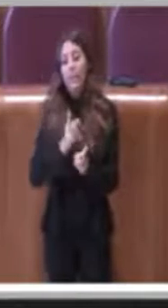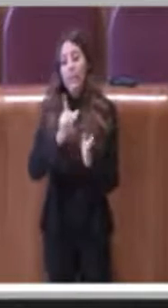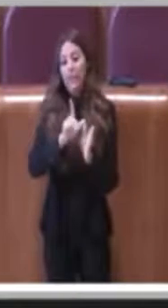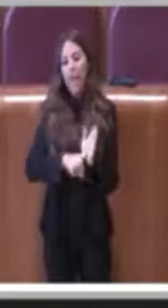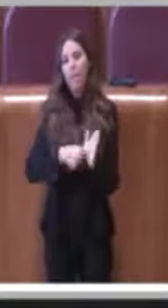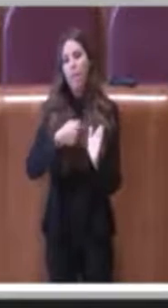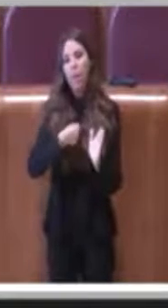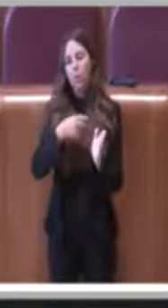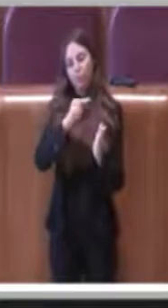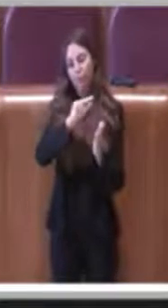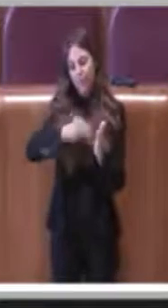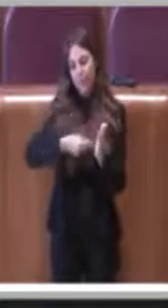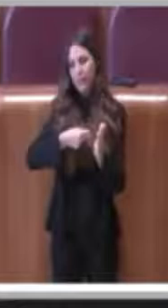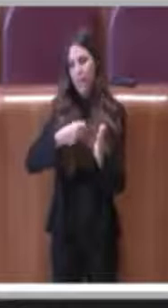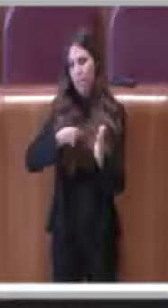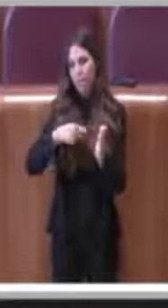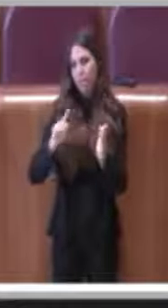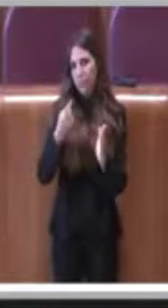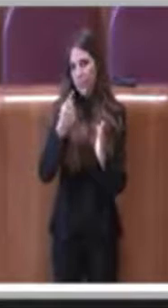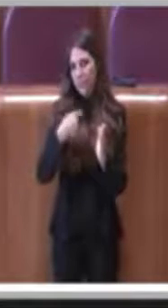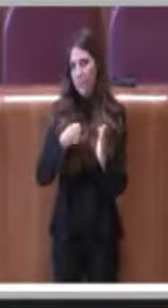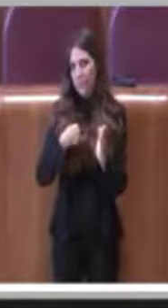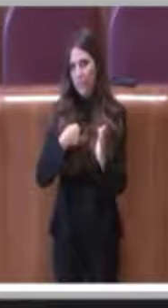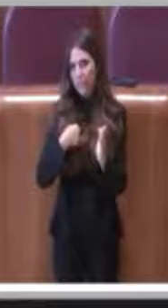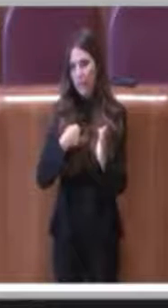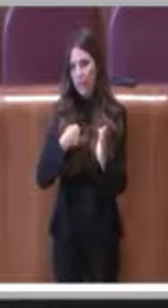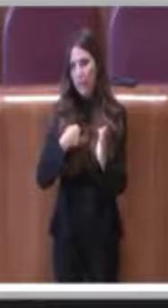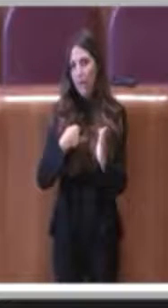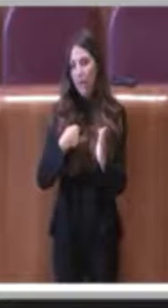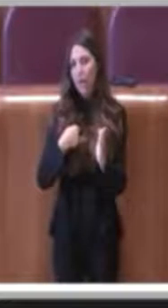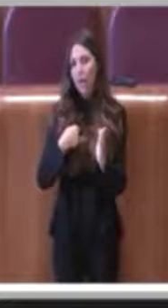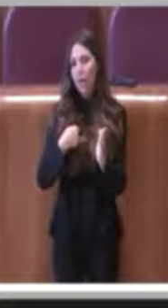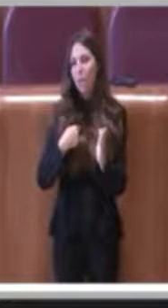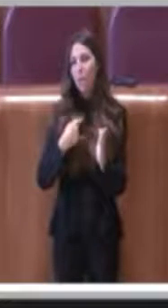firmatari per portare